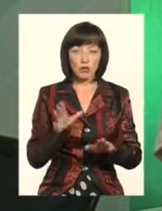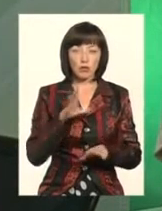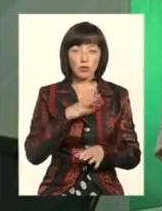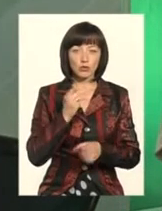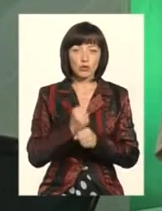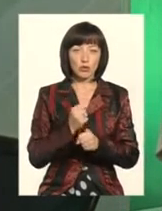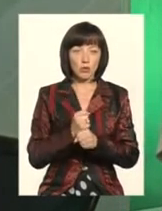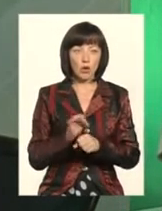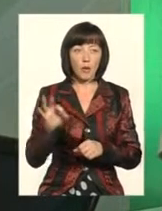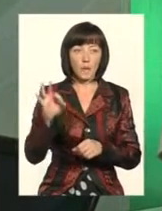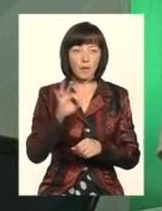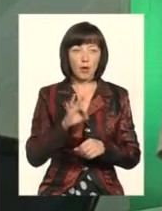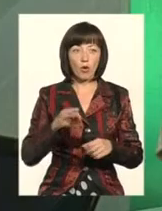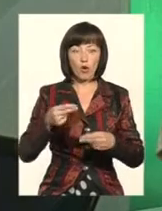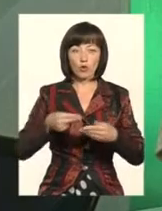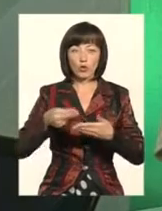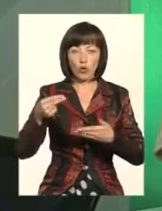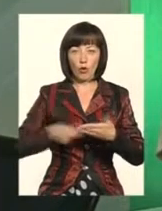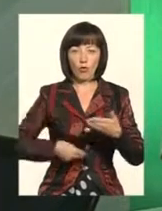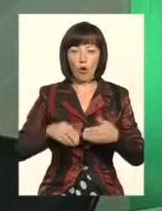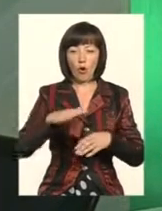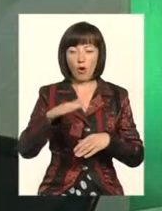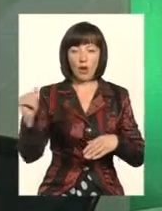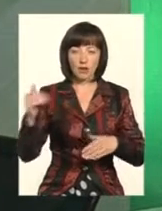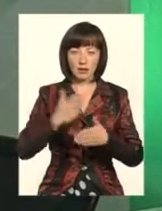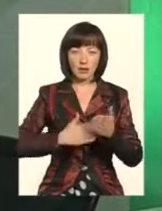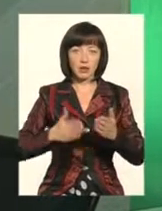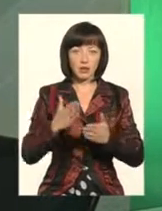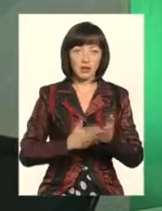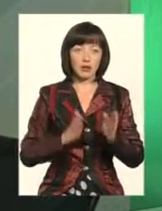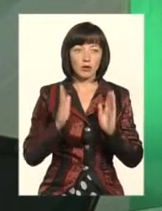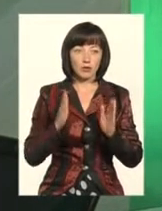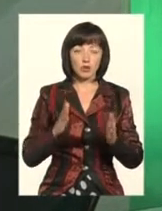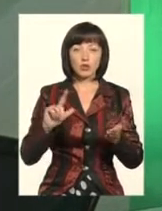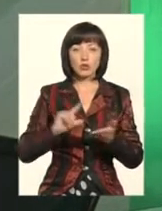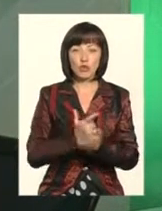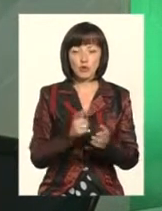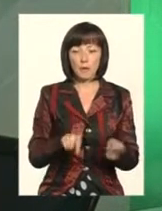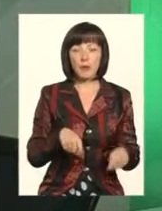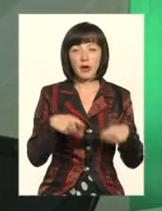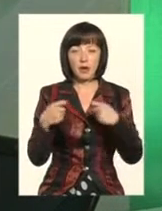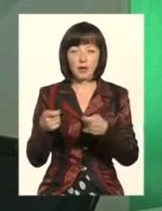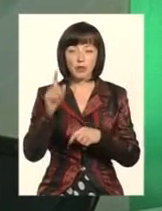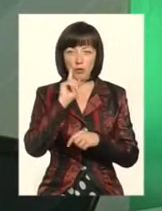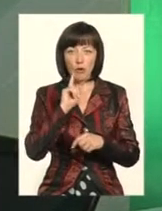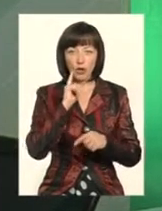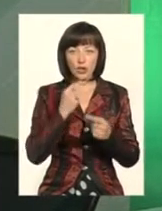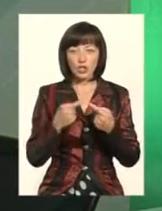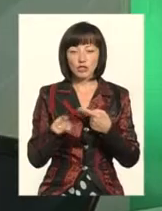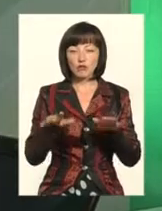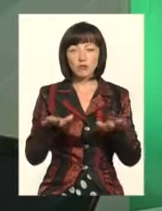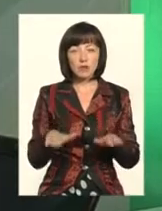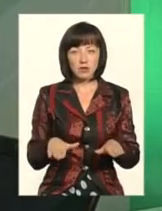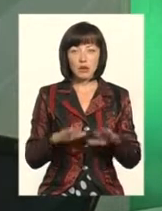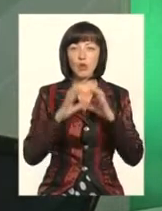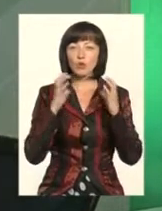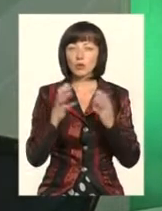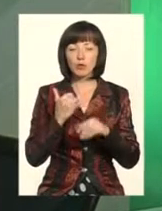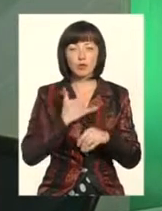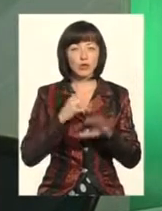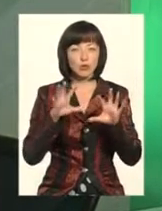про розірвання договору оренди, і будуть знову ж таки передані. Поки що іншого місця для потримання у